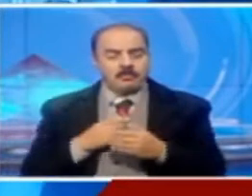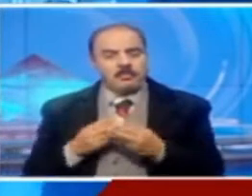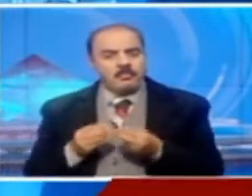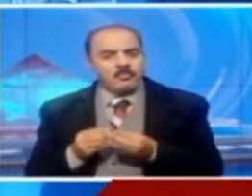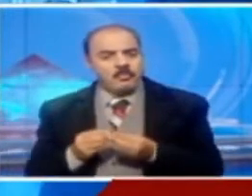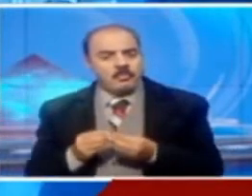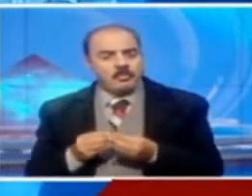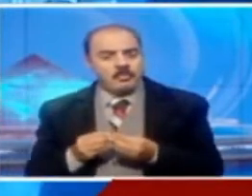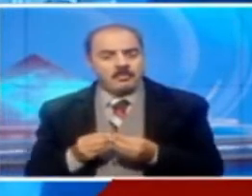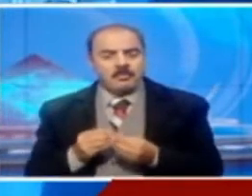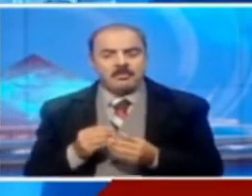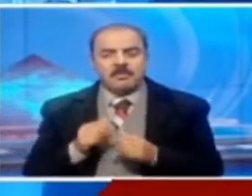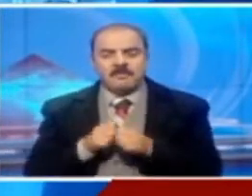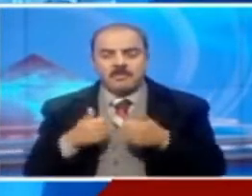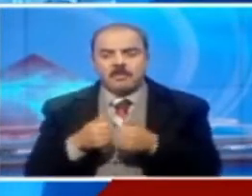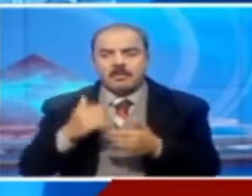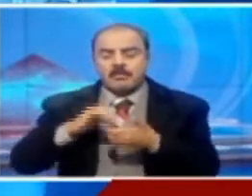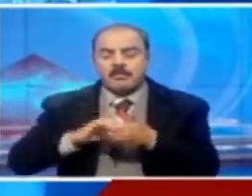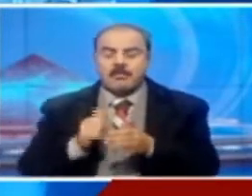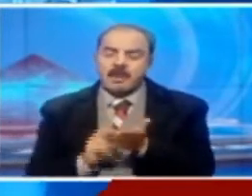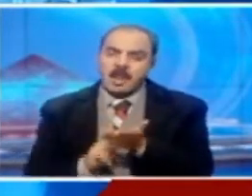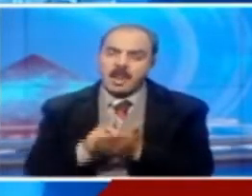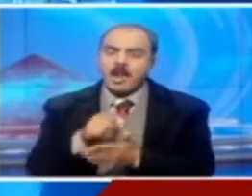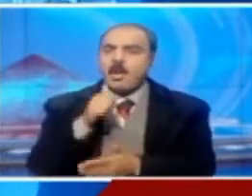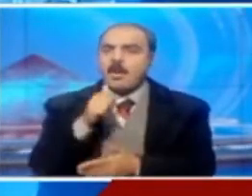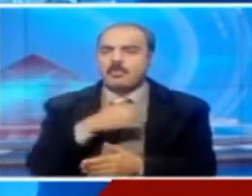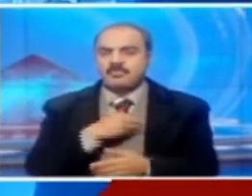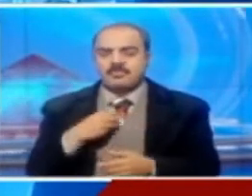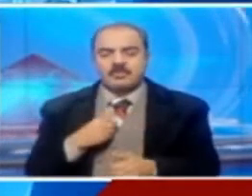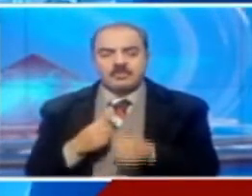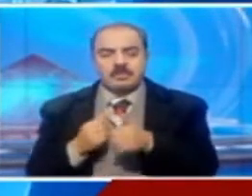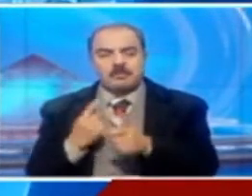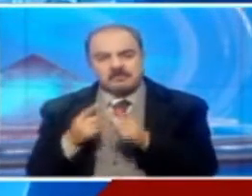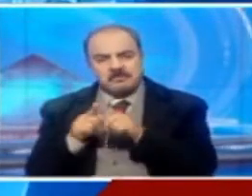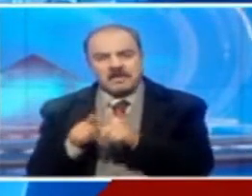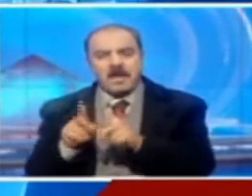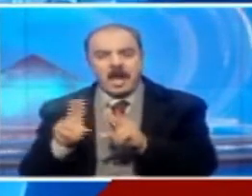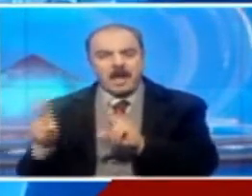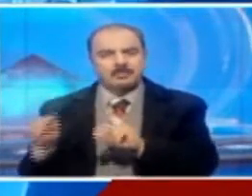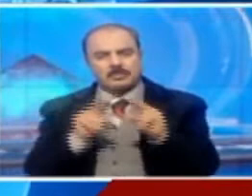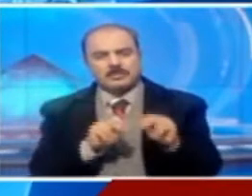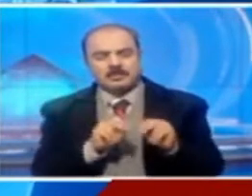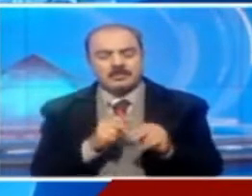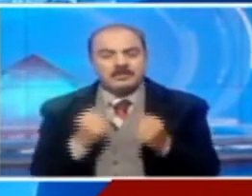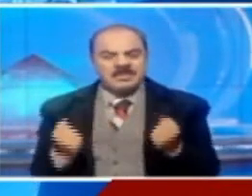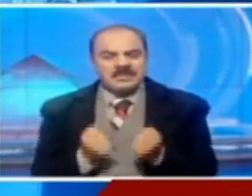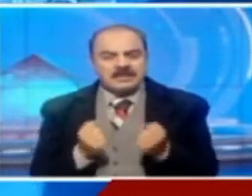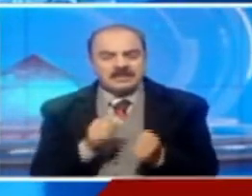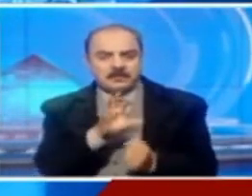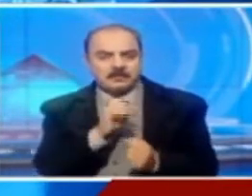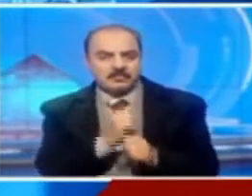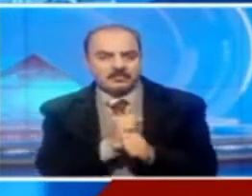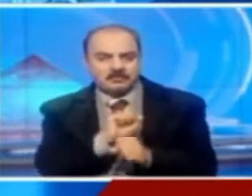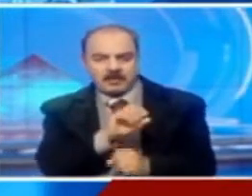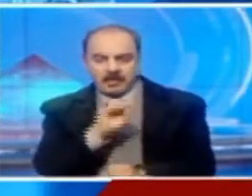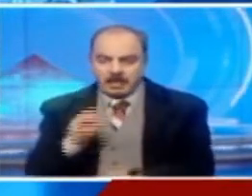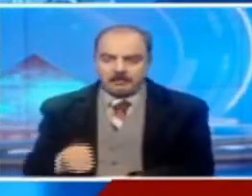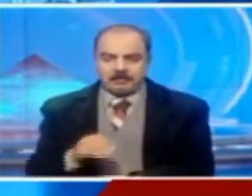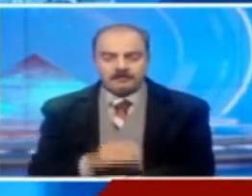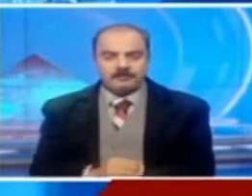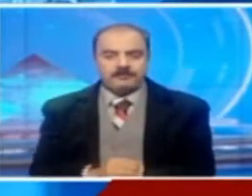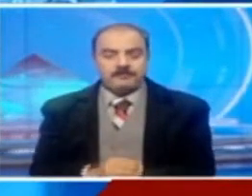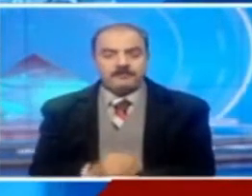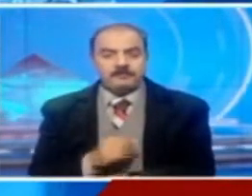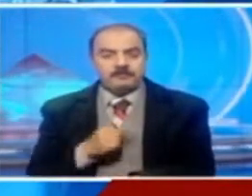في الفاميلي أند كوميونيتي نيرسينج، ودي خطوة جيدة جدا. إسوة بيها محتاجين إن احنا نعمل دبلومة، بروفيشنال دبلومة، لأن